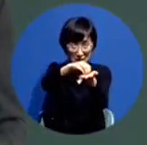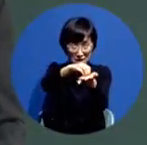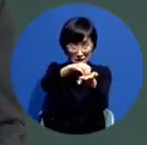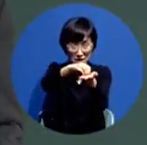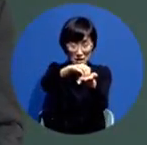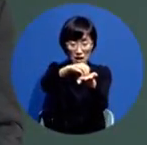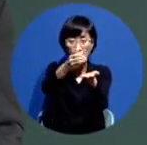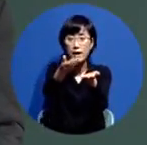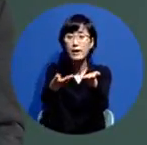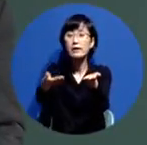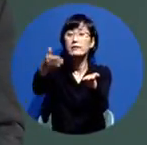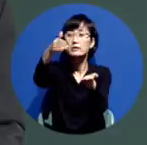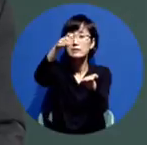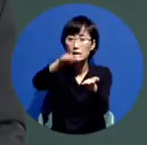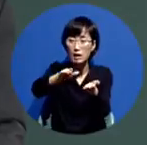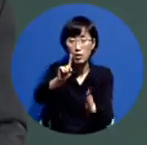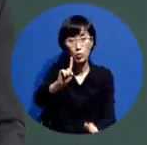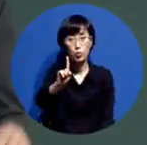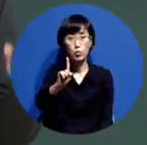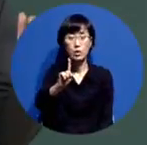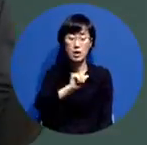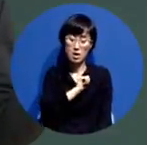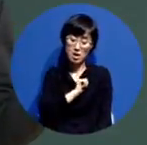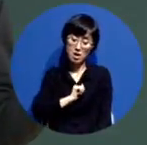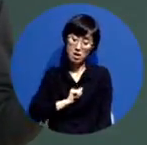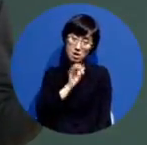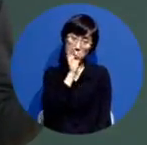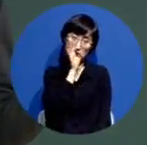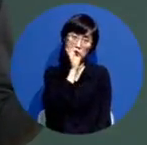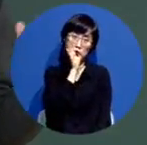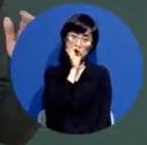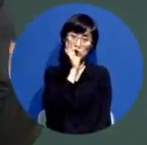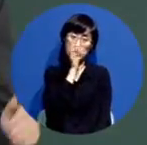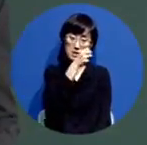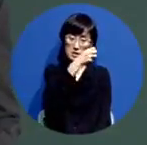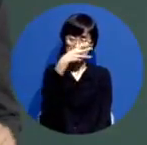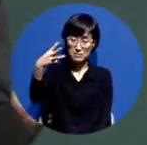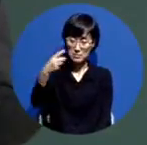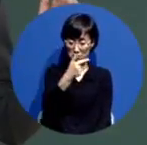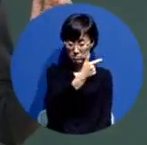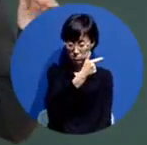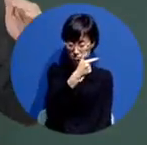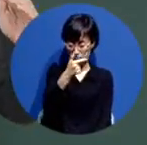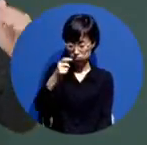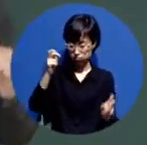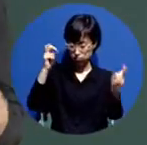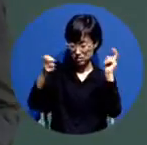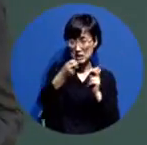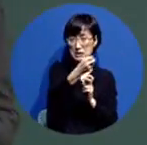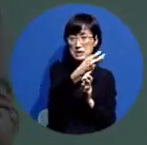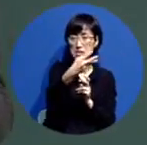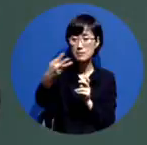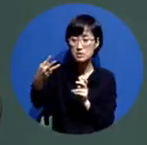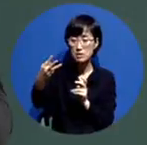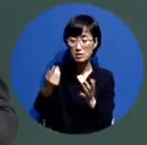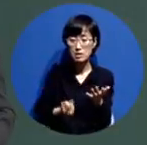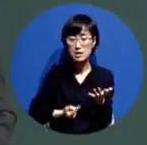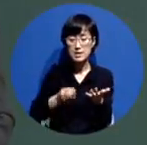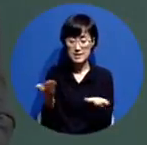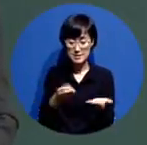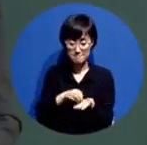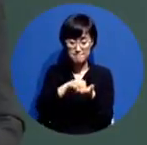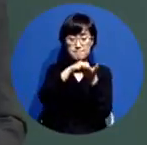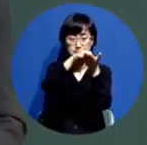겁니다. 但是不能够胜过. 그 삼성의 그 큰 회사에서 그 큰 물결을 거슬러 올라갈 수 없는